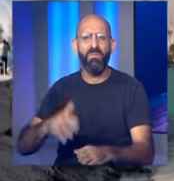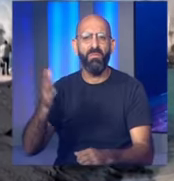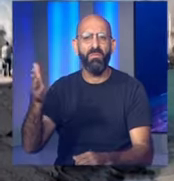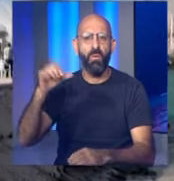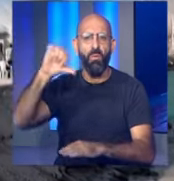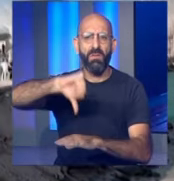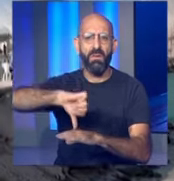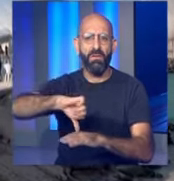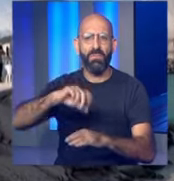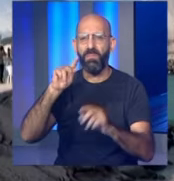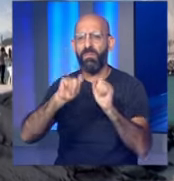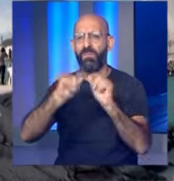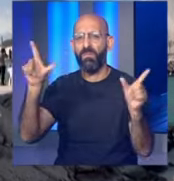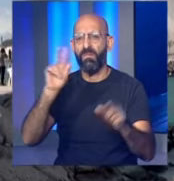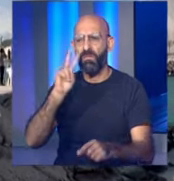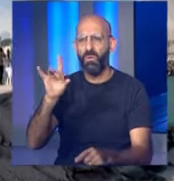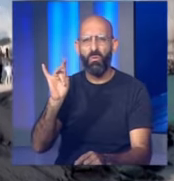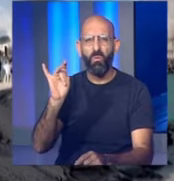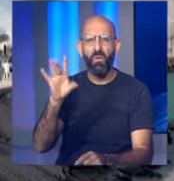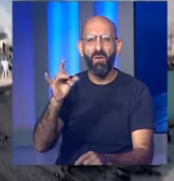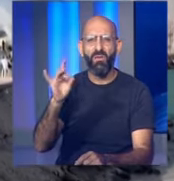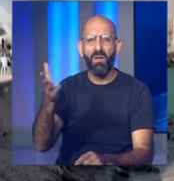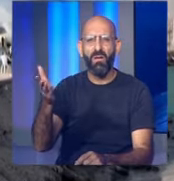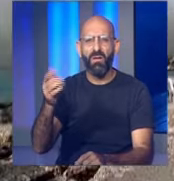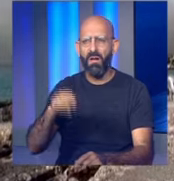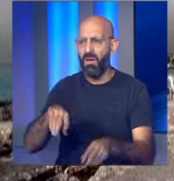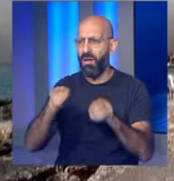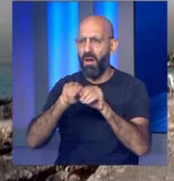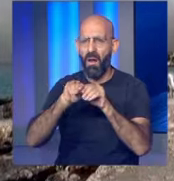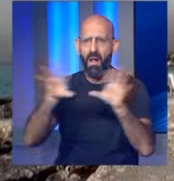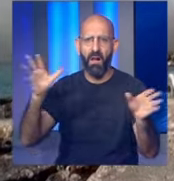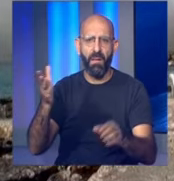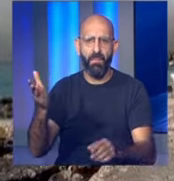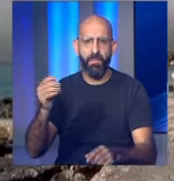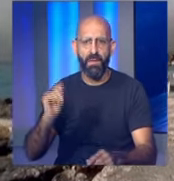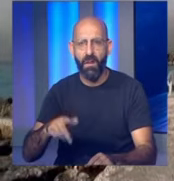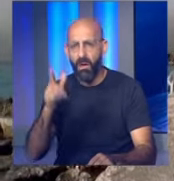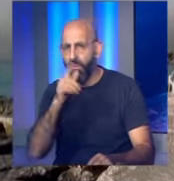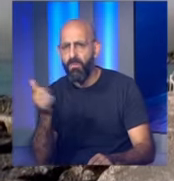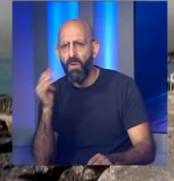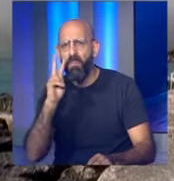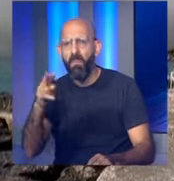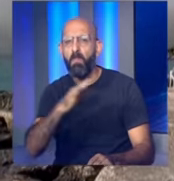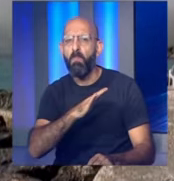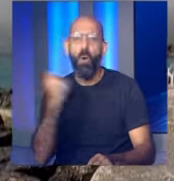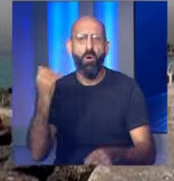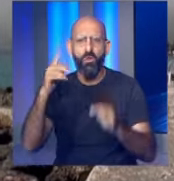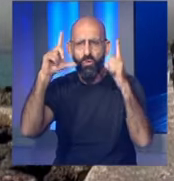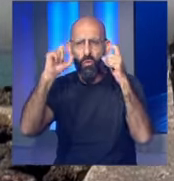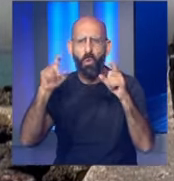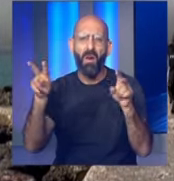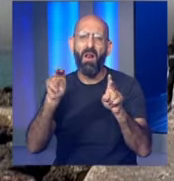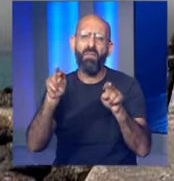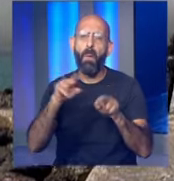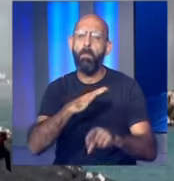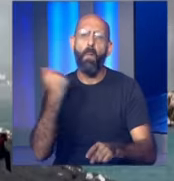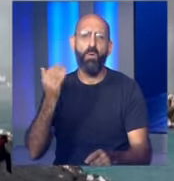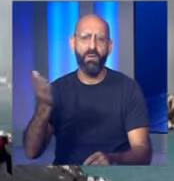وسجل انهيار عدد من المباني بفعل الغارات على وسط المدينة في مشهد مؤلم أمام عدسات وسائل